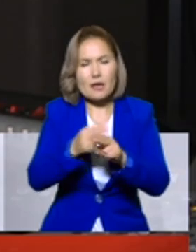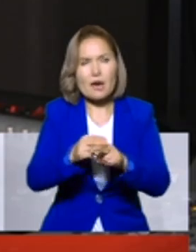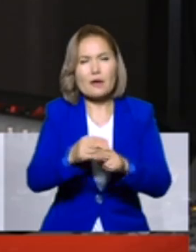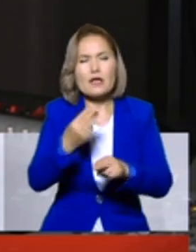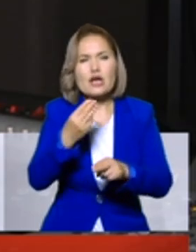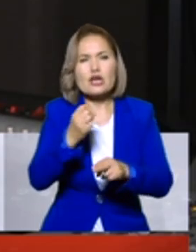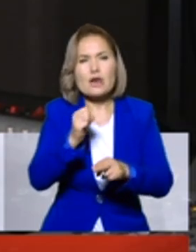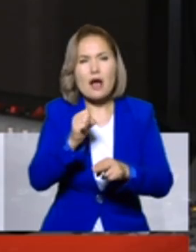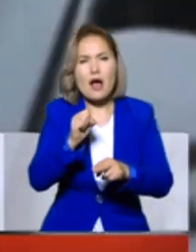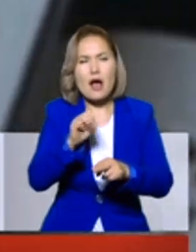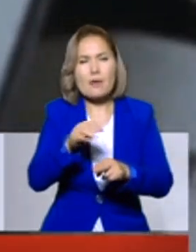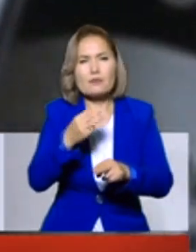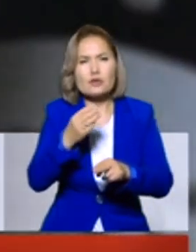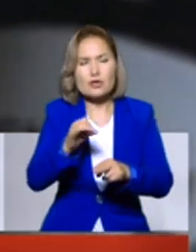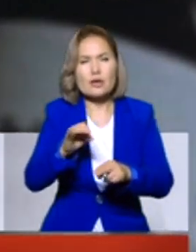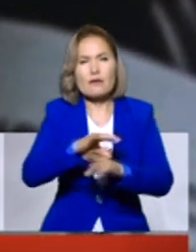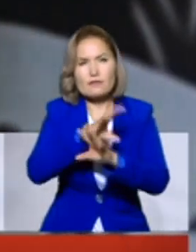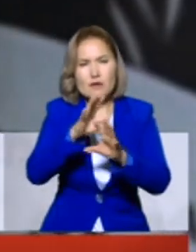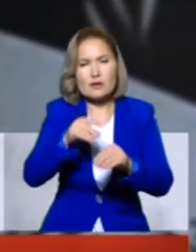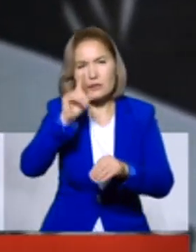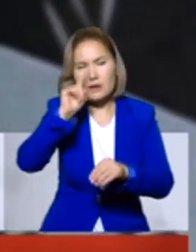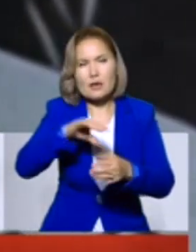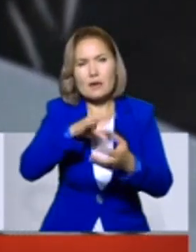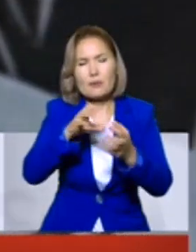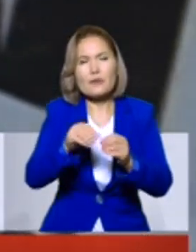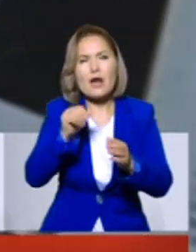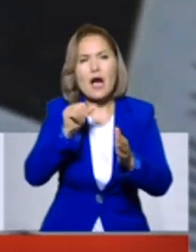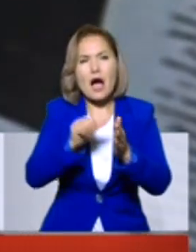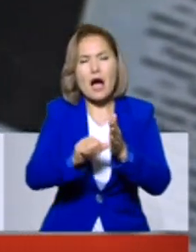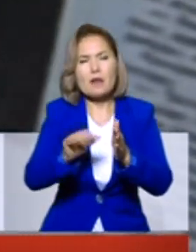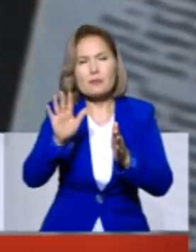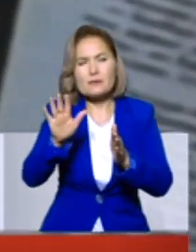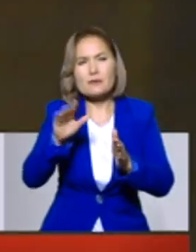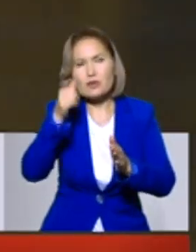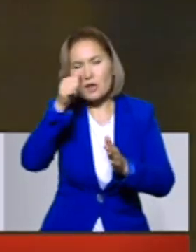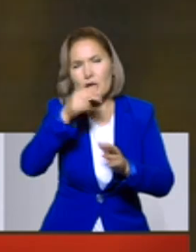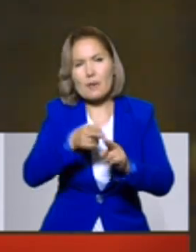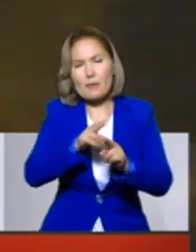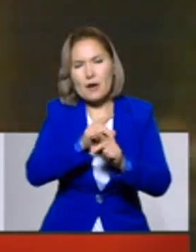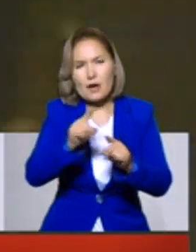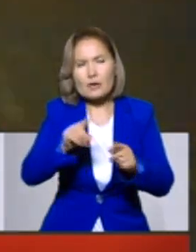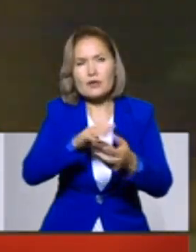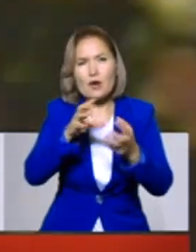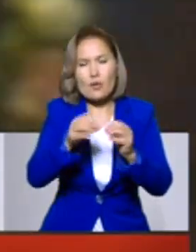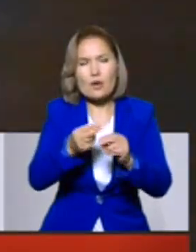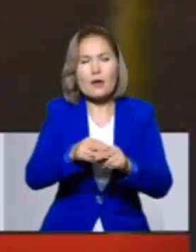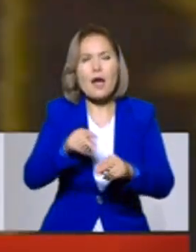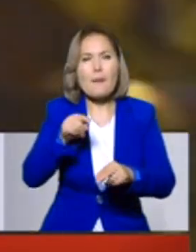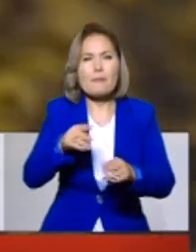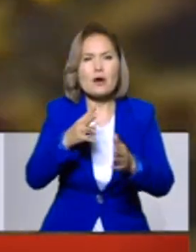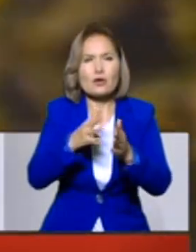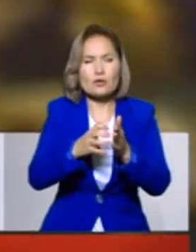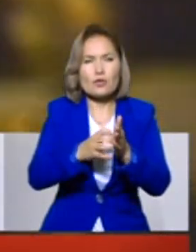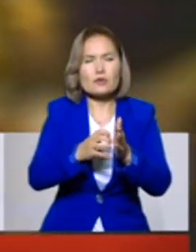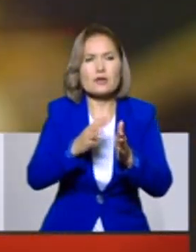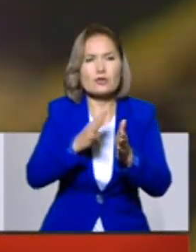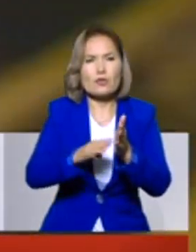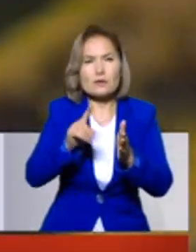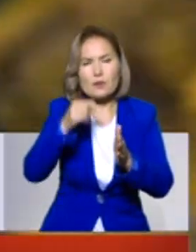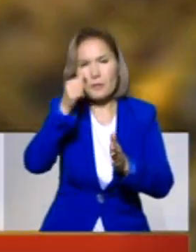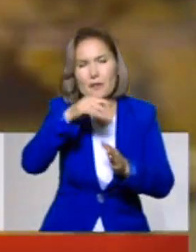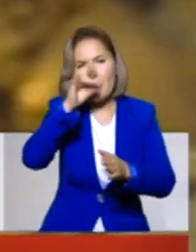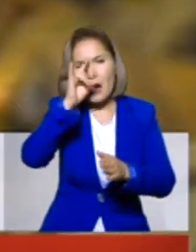Шәмші Қалдаяқовтың кім екенін біледі. Композитор 1965 жылы Қазақстан комсомол сыйлығына лайық деп танылса, 1991 жылы